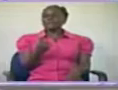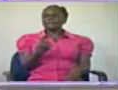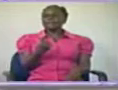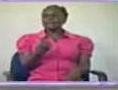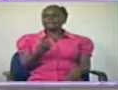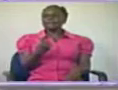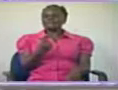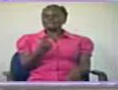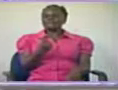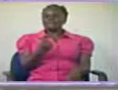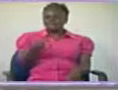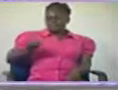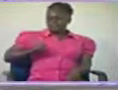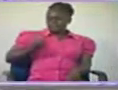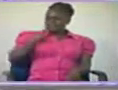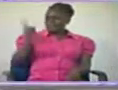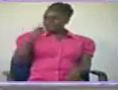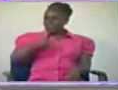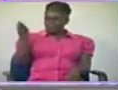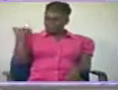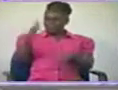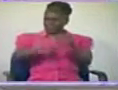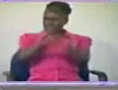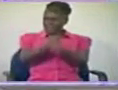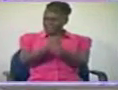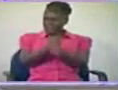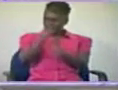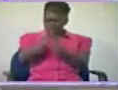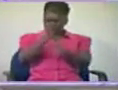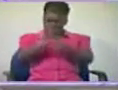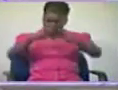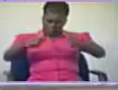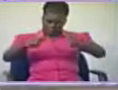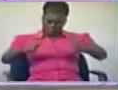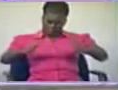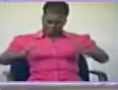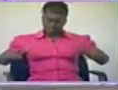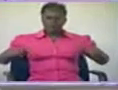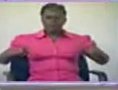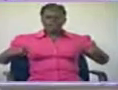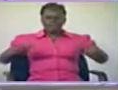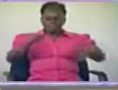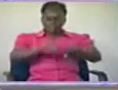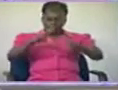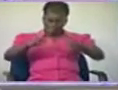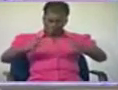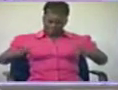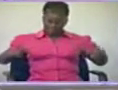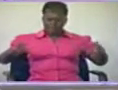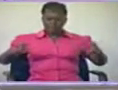vile Madam Jacqueline amesema, mwaka uliopita tulifanya ile utafiti, na katika hiyo utafiti pia tulikuwa